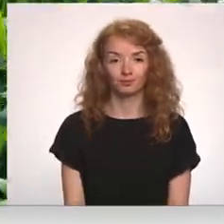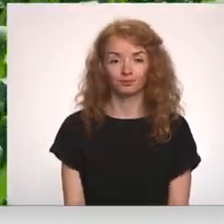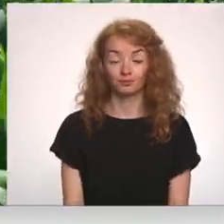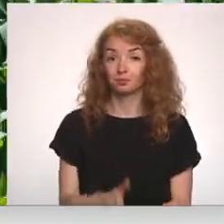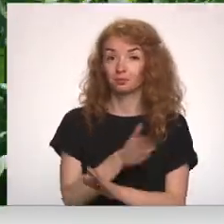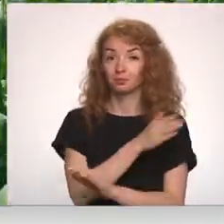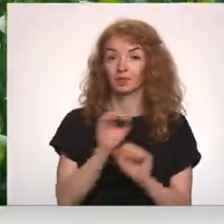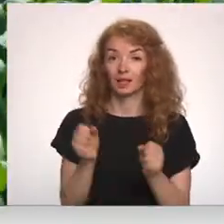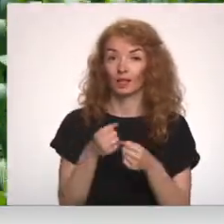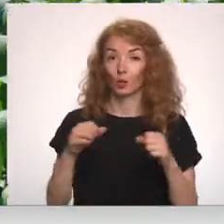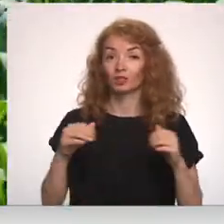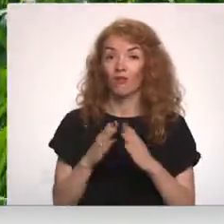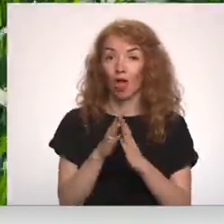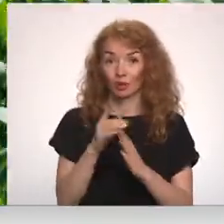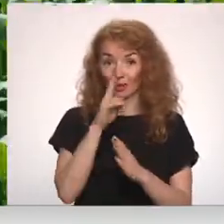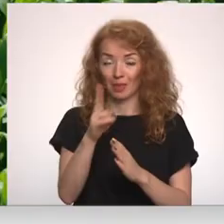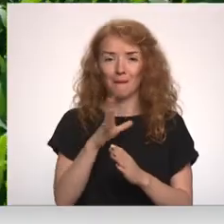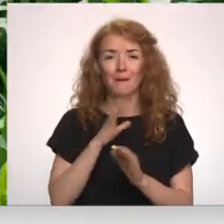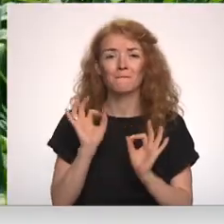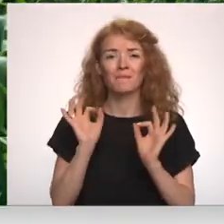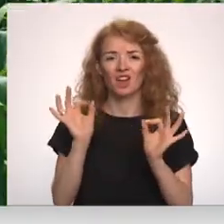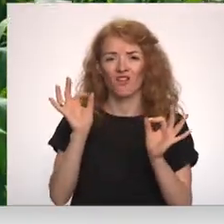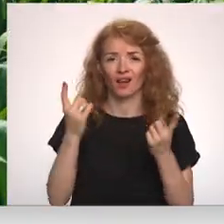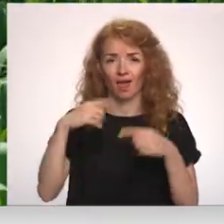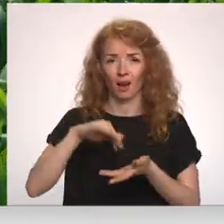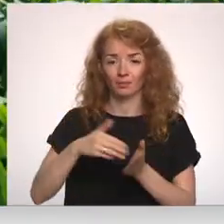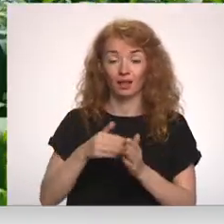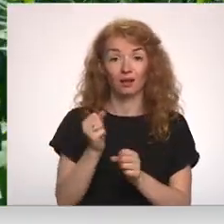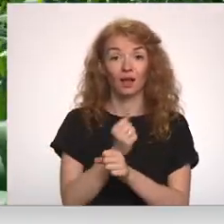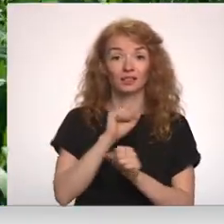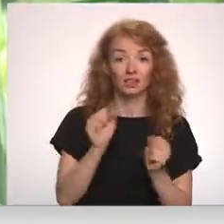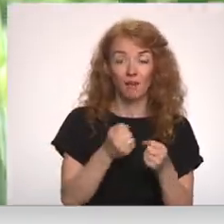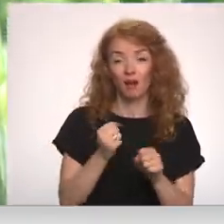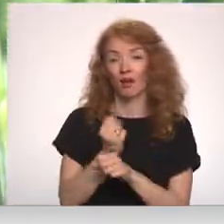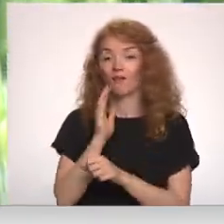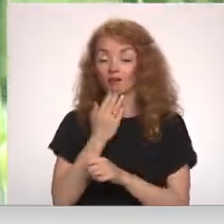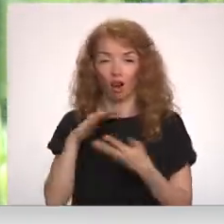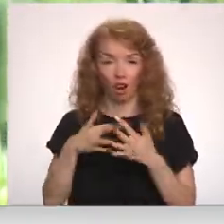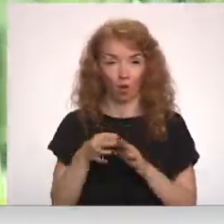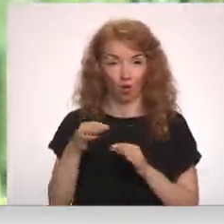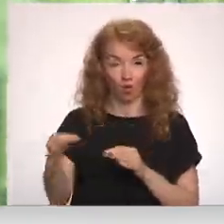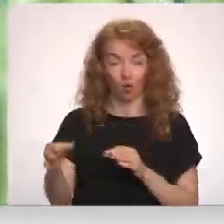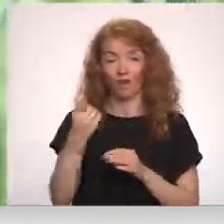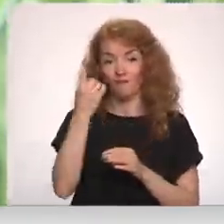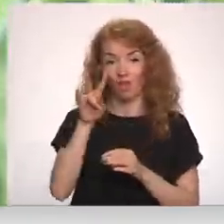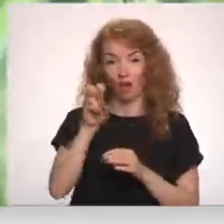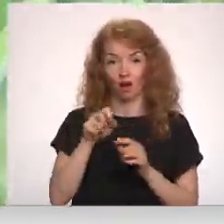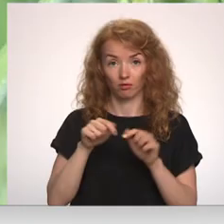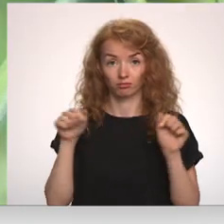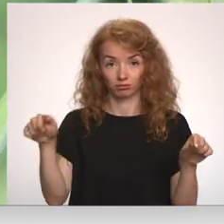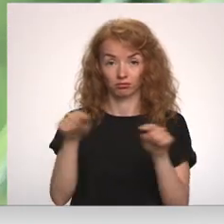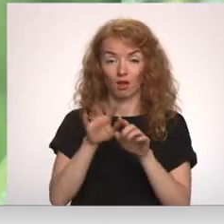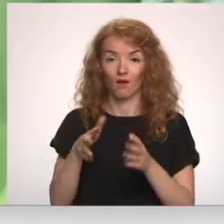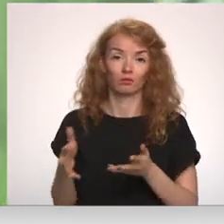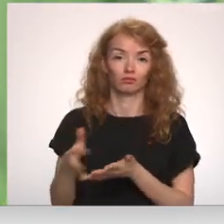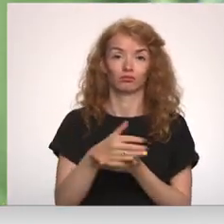Pirms Jāņu svētku nedēļas bija perfekti laikapstākļi gan ziemā, gan vasarā laukos. Piemēram, šogad no viena hektāra zemgalē varētu iegūt